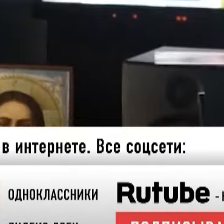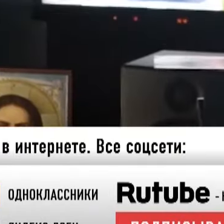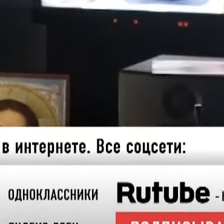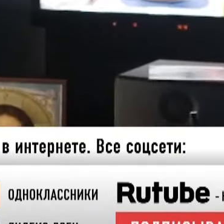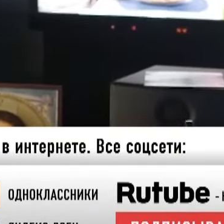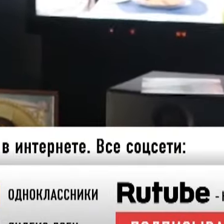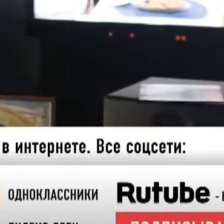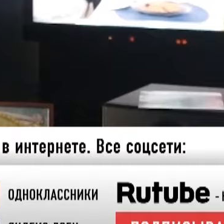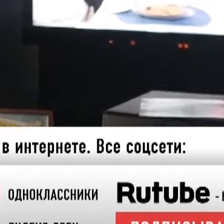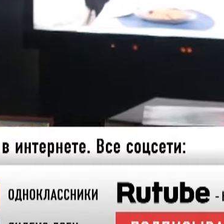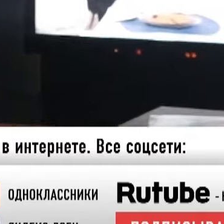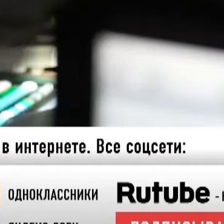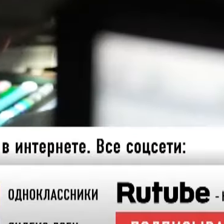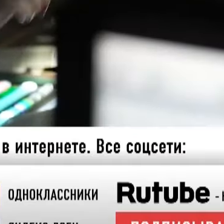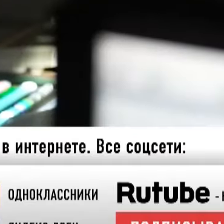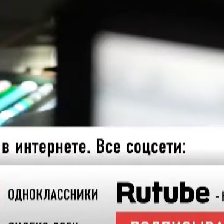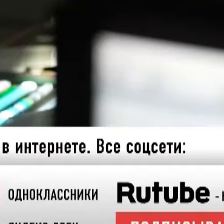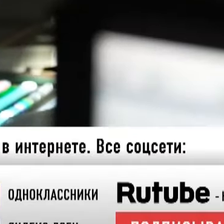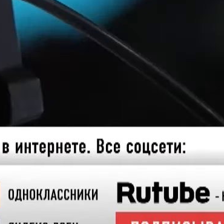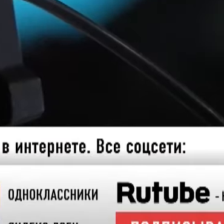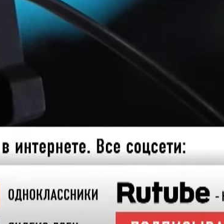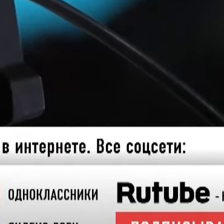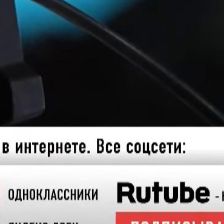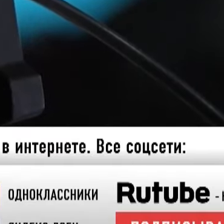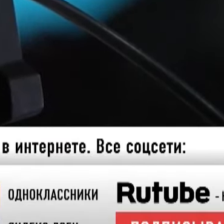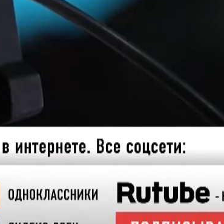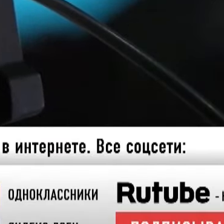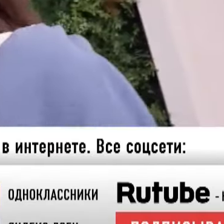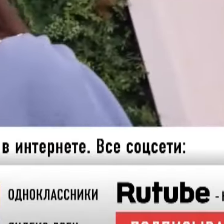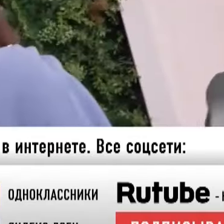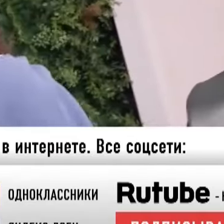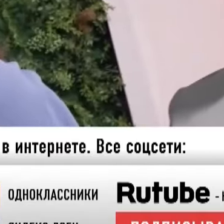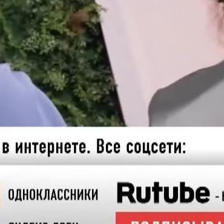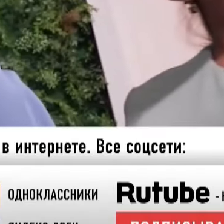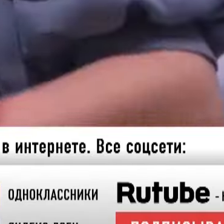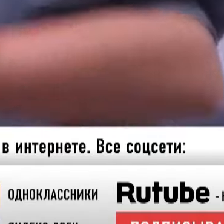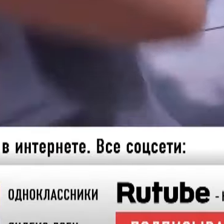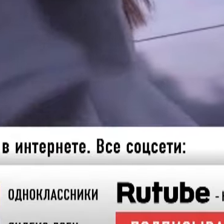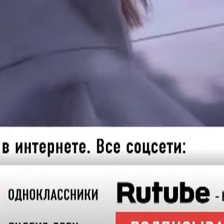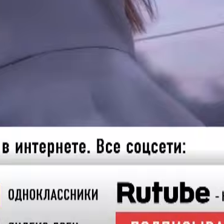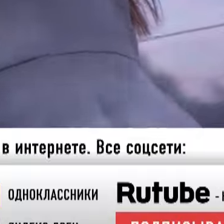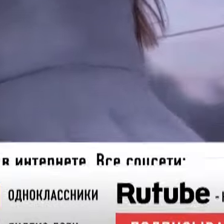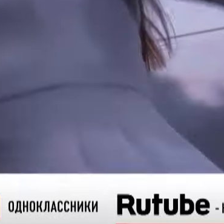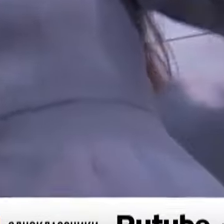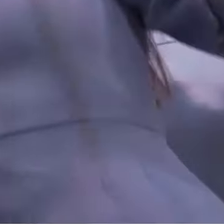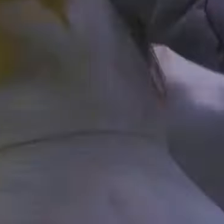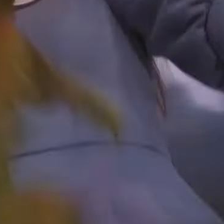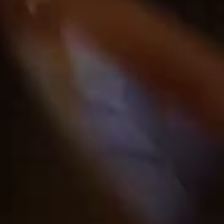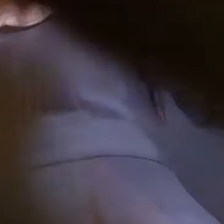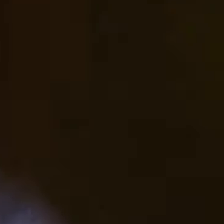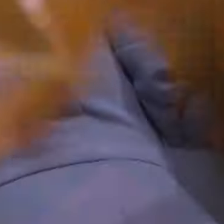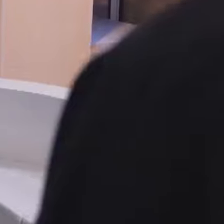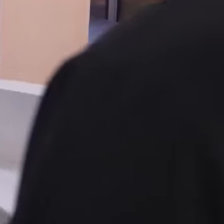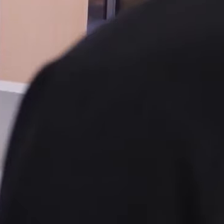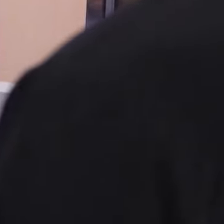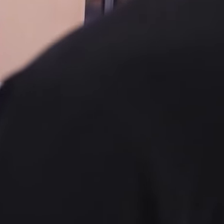Уютно. уютное утро, теплое в любую